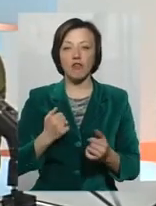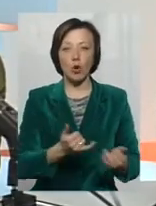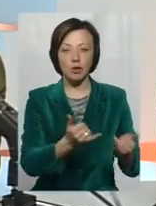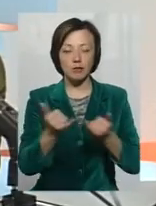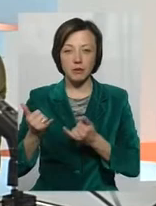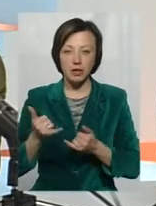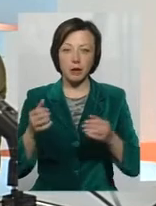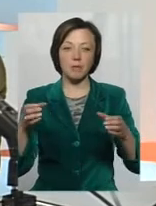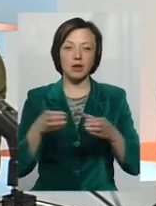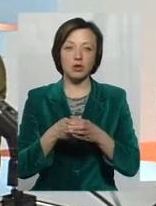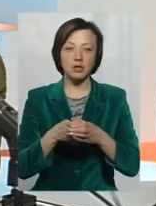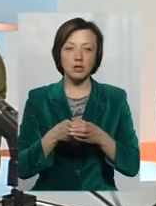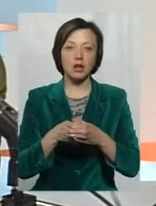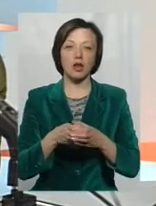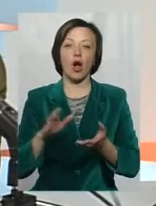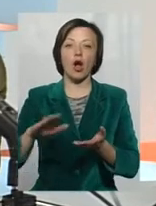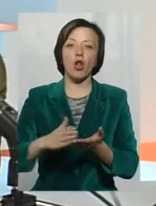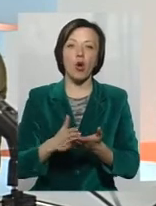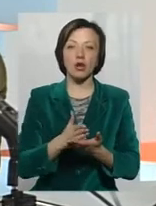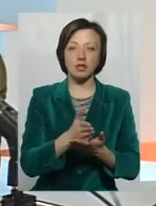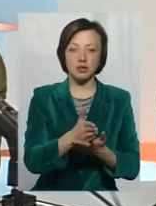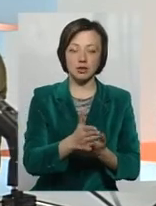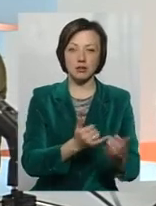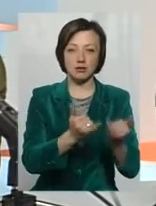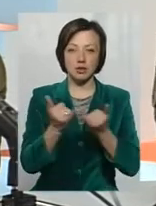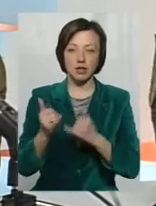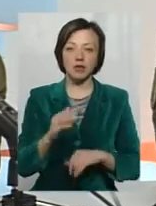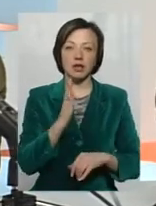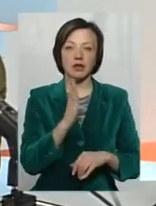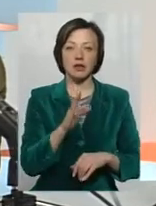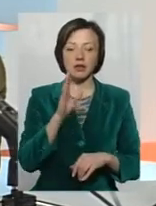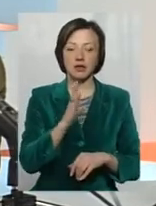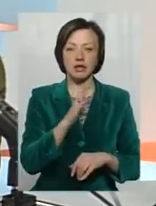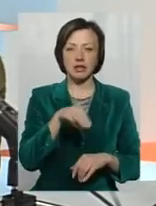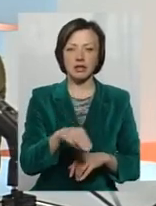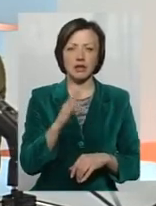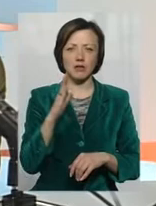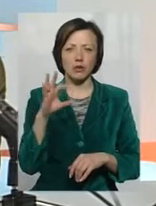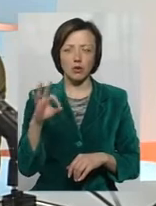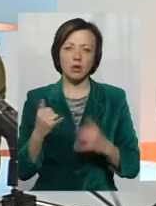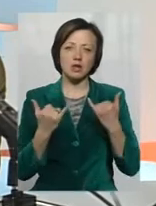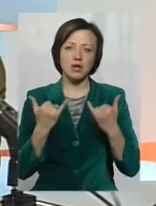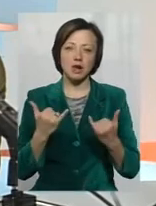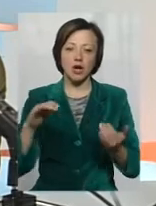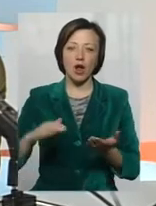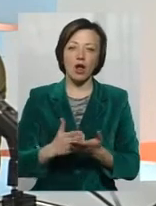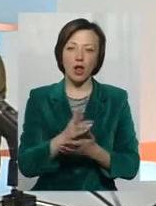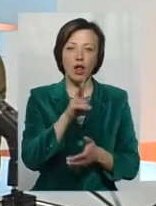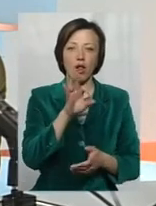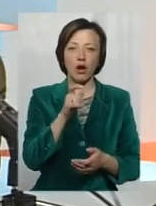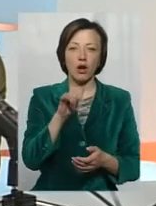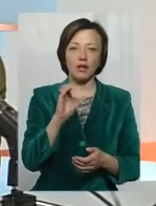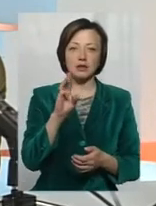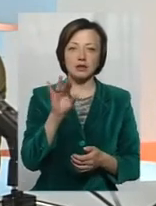і підрозділи логістичного забезпечення. Ну, раніше говорили тилового, зараз у нас логістика, логістичного